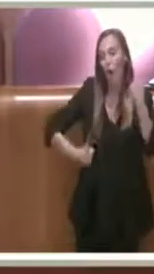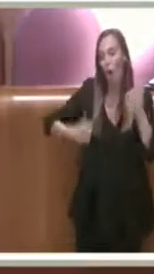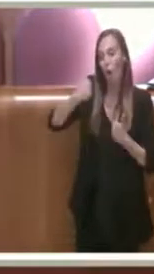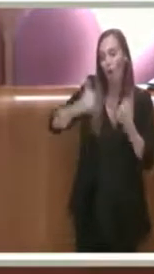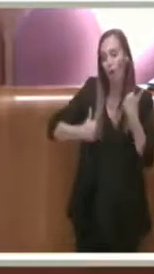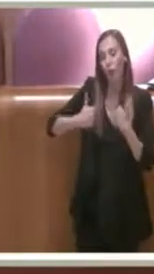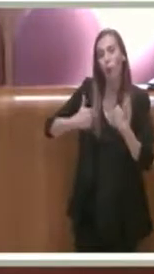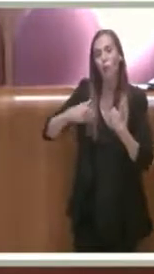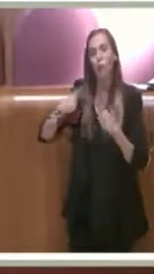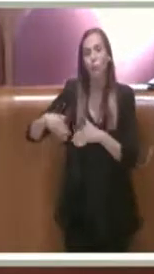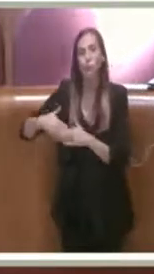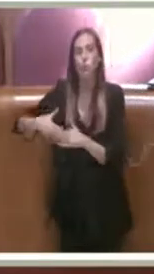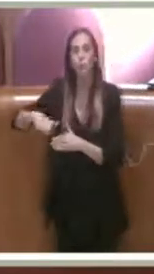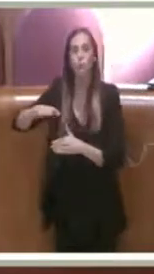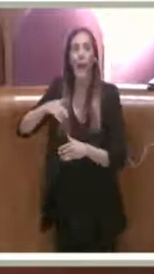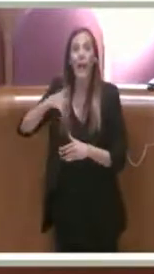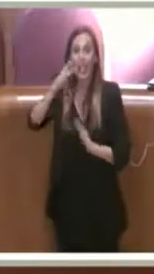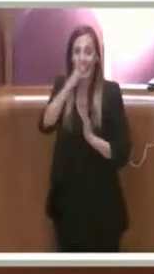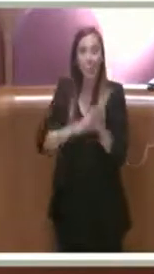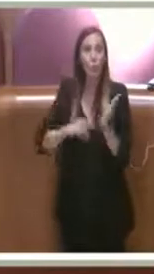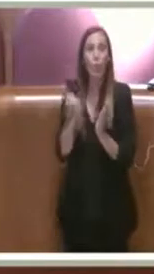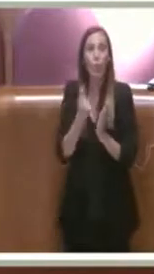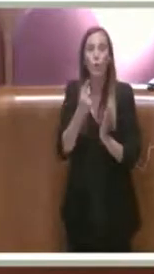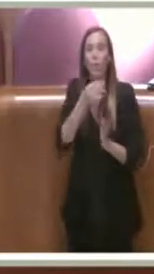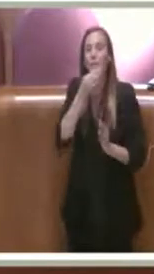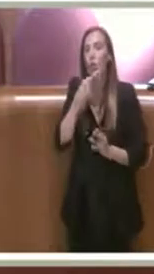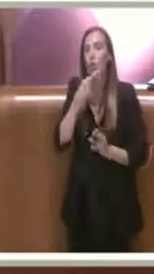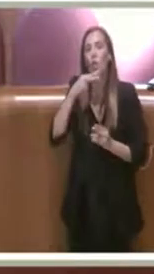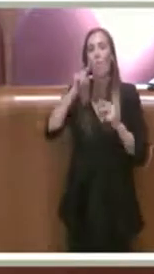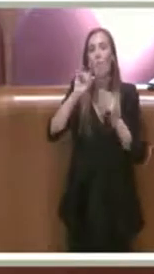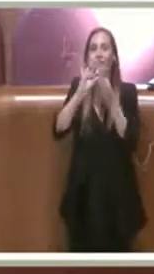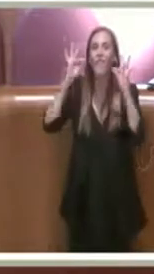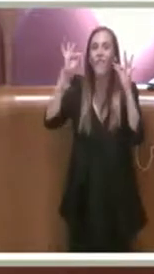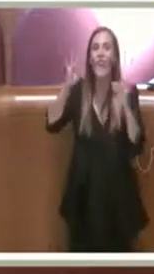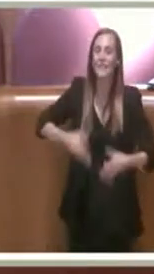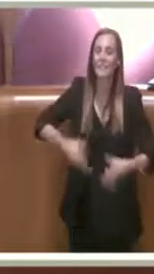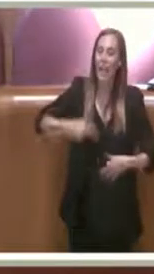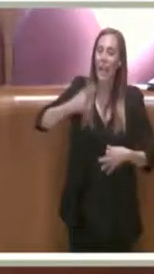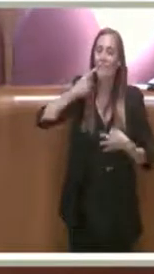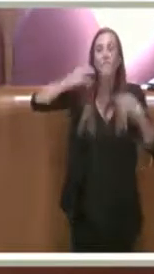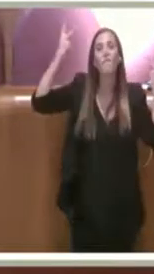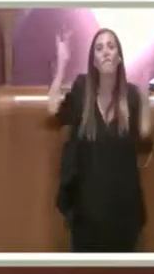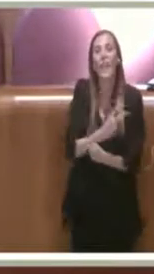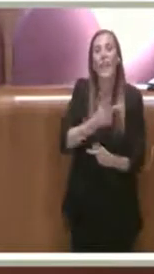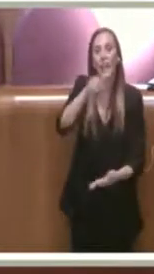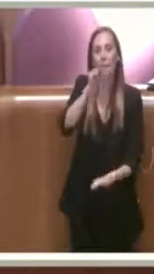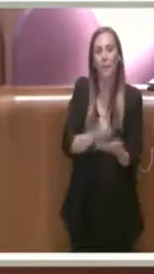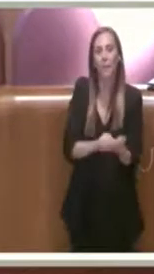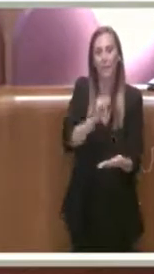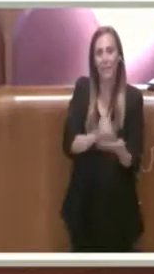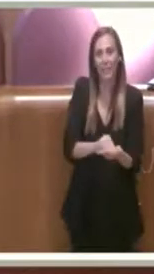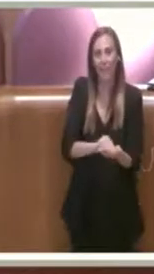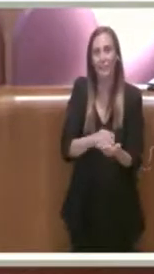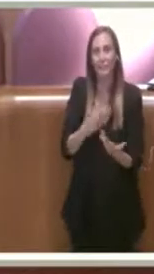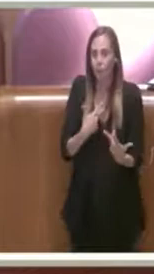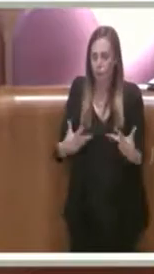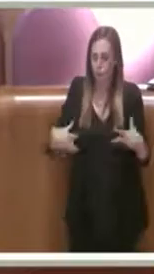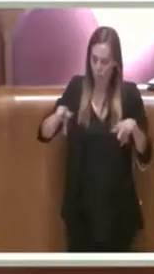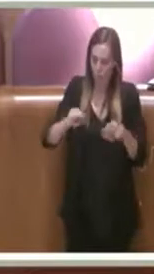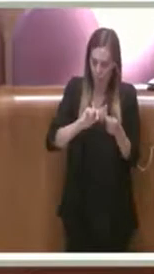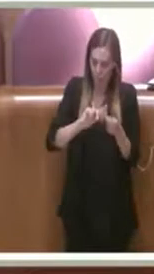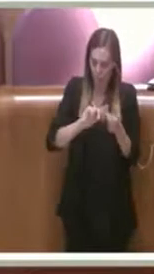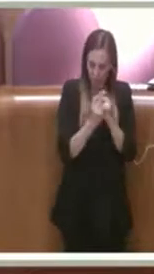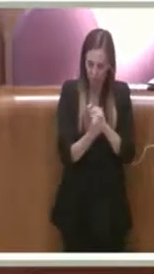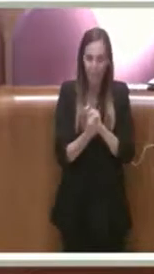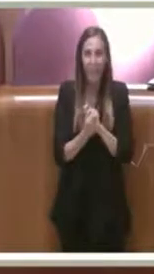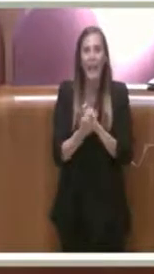si parla di effettiva presenza. Abbiamo voluto dare anche questo segnale. Abbiamo fatto una rimodulazione della ripartizione